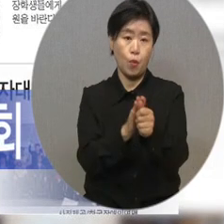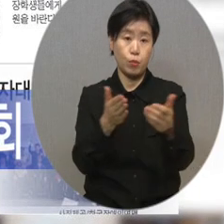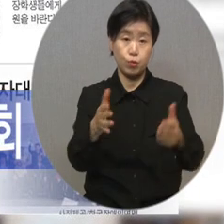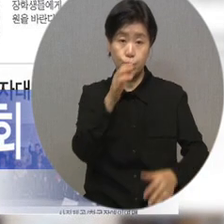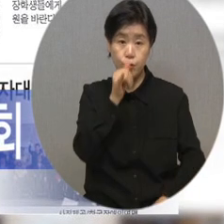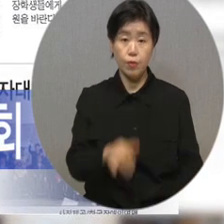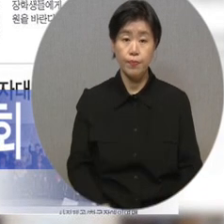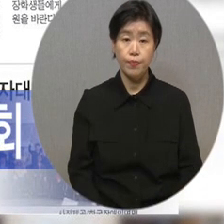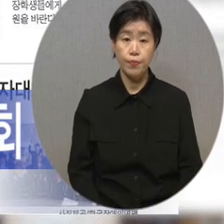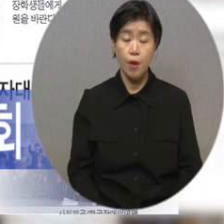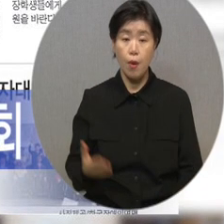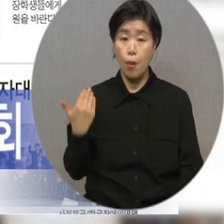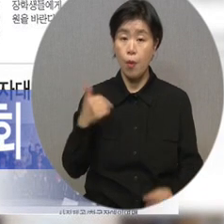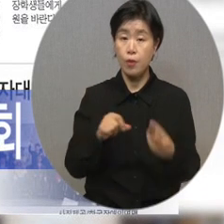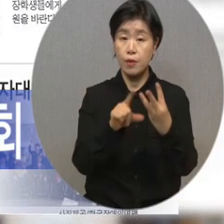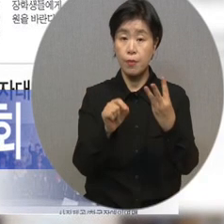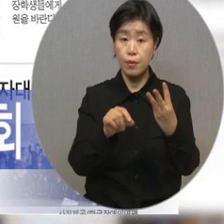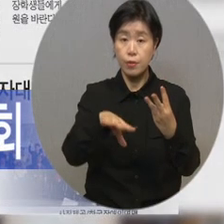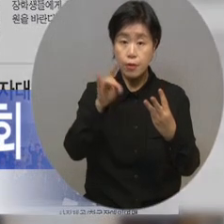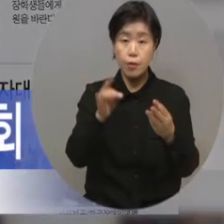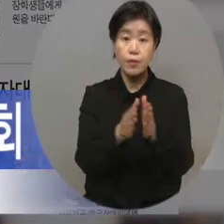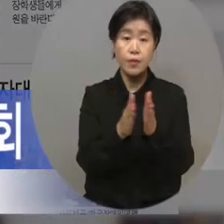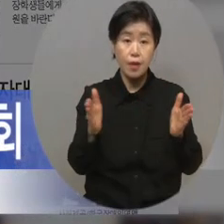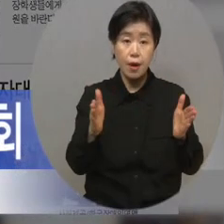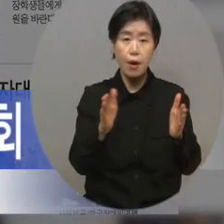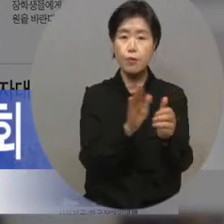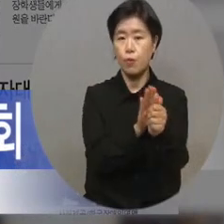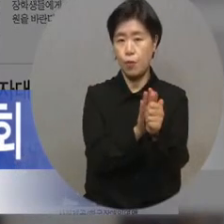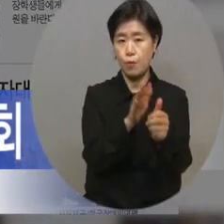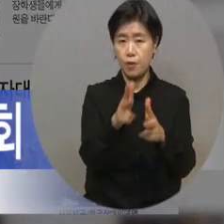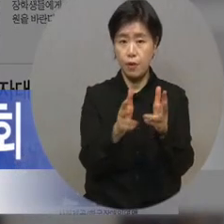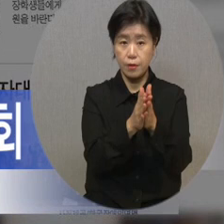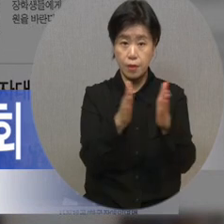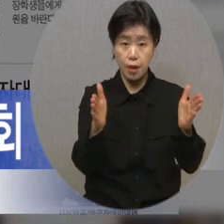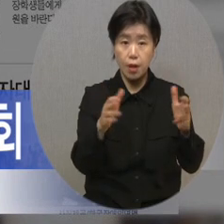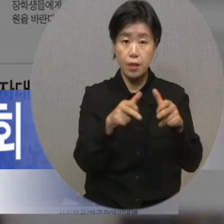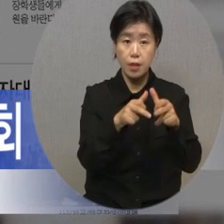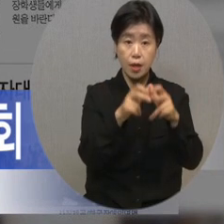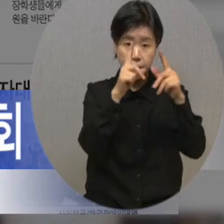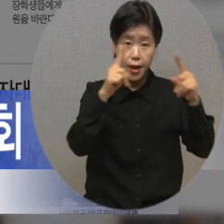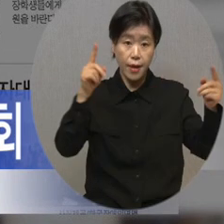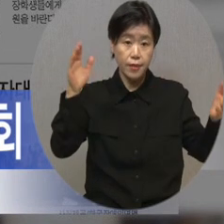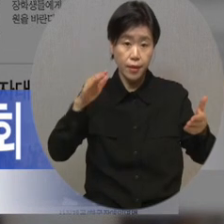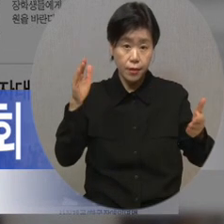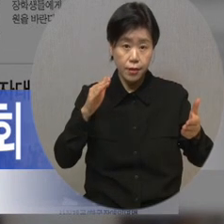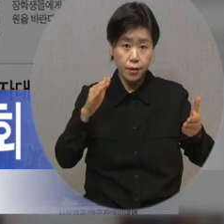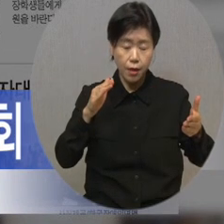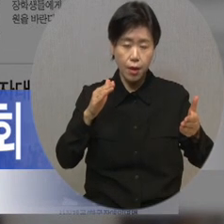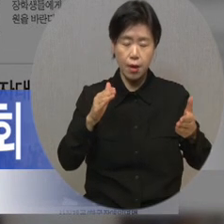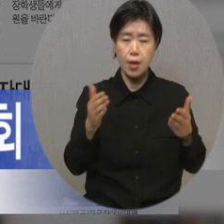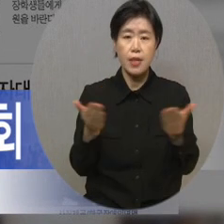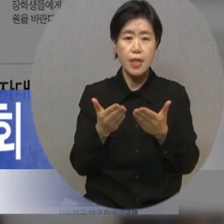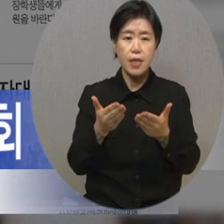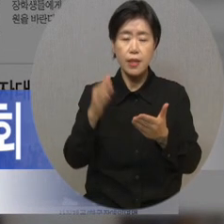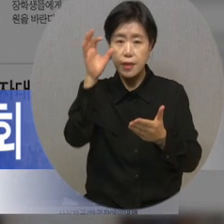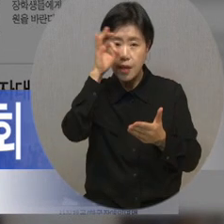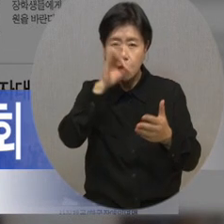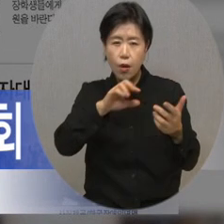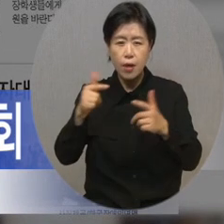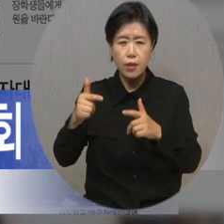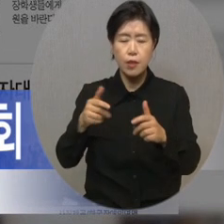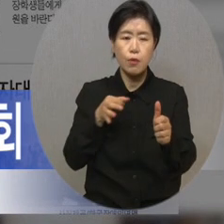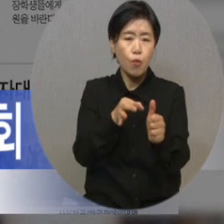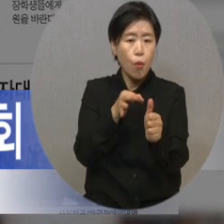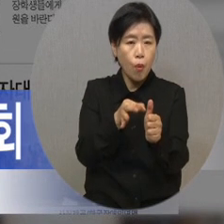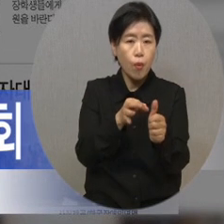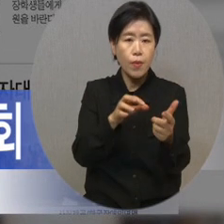기사에서는 지난 3월 처음으로 시작된 장 업을 통해서 장애 대학생들의 체계적인 진로 설계와 경제적 지원 등